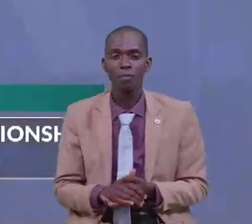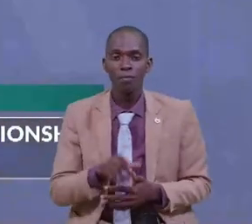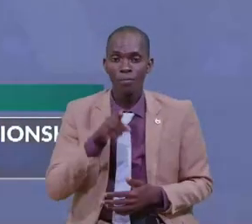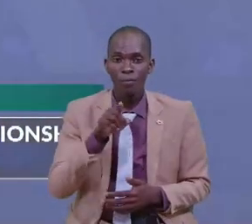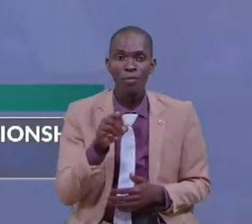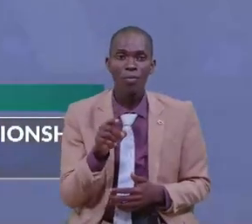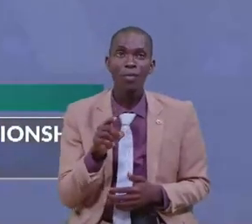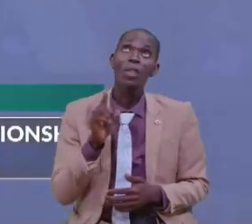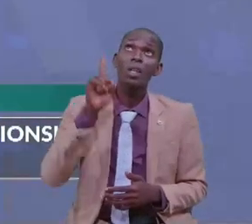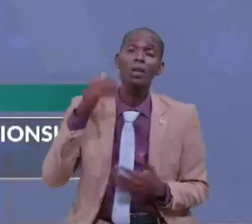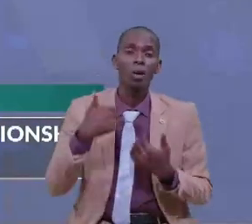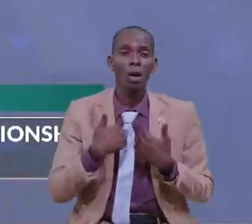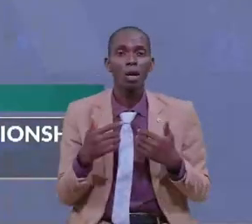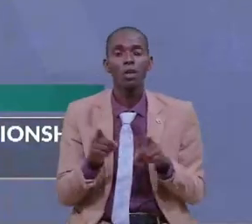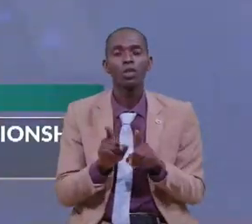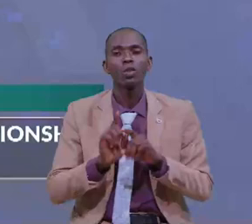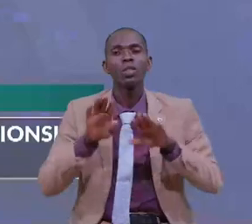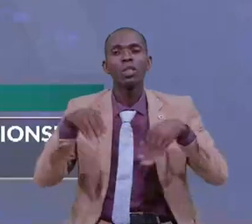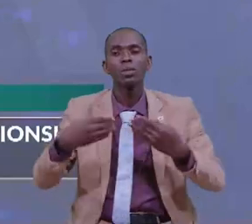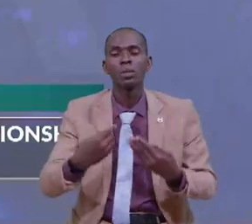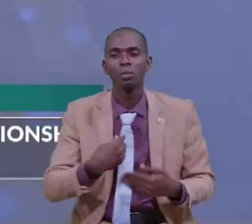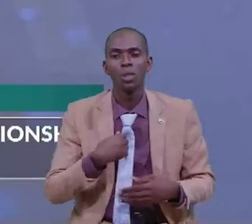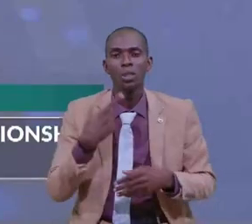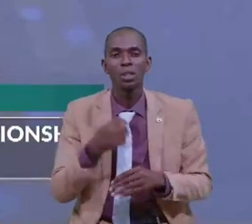Psaume 18, 35.